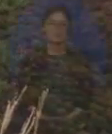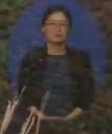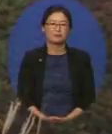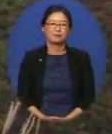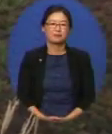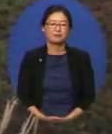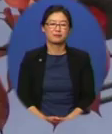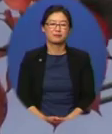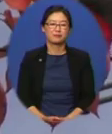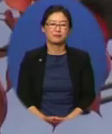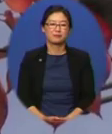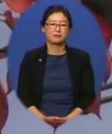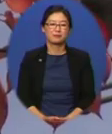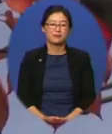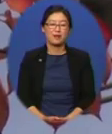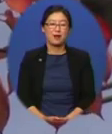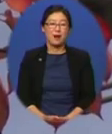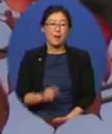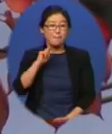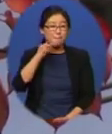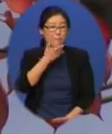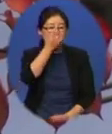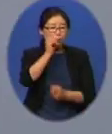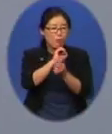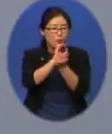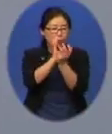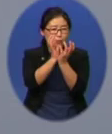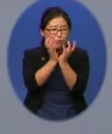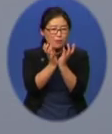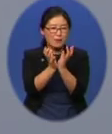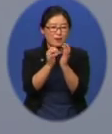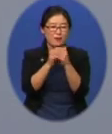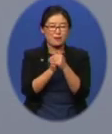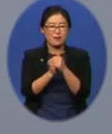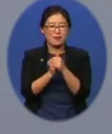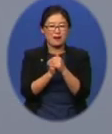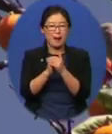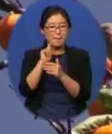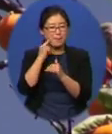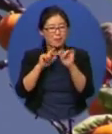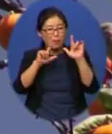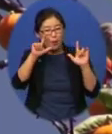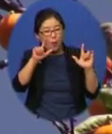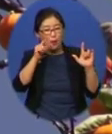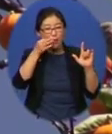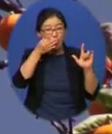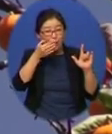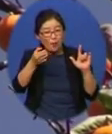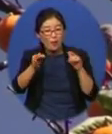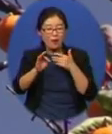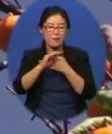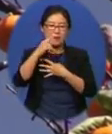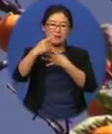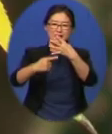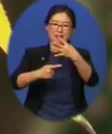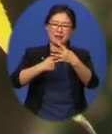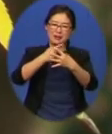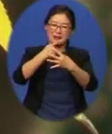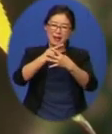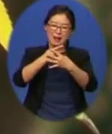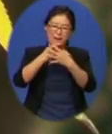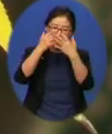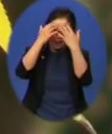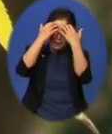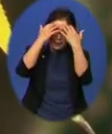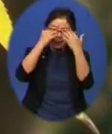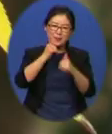아름다운 꽃을 피우고 요염한 자태를 세상 사람들에게 드러내기 위해서는 계절이라는 시련도 견뎌내야 할